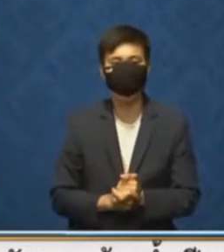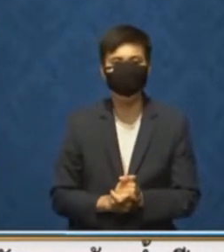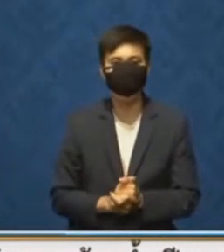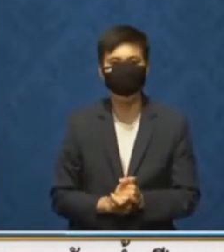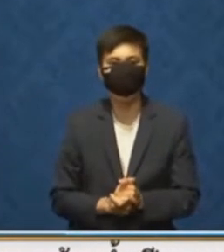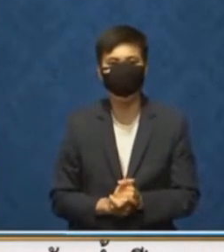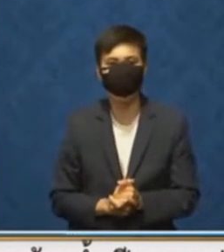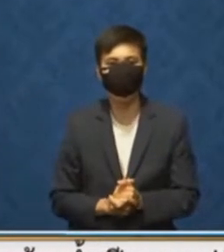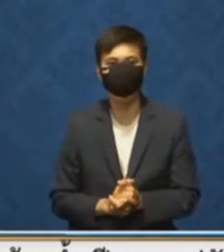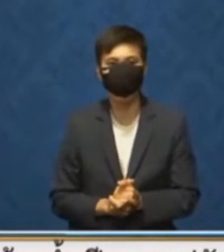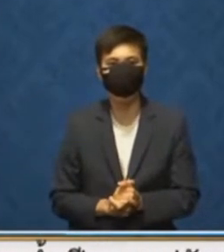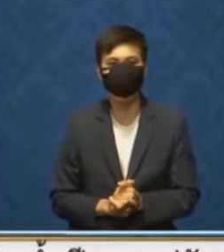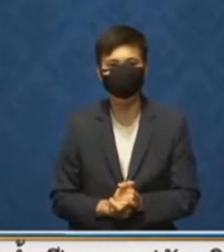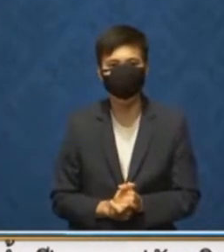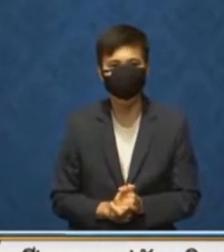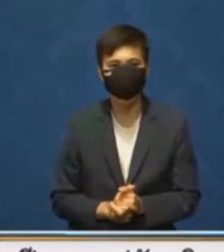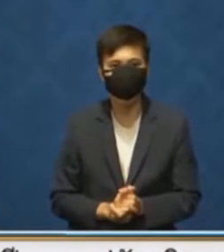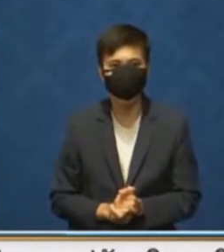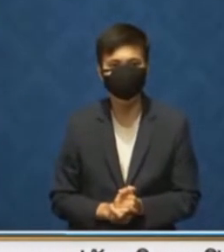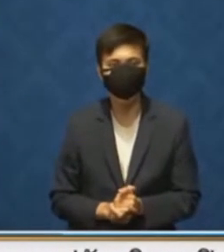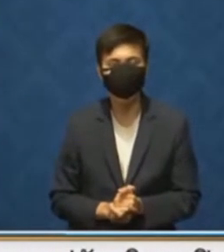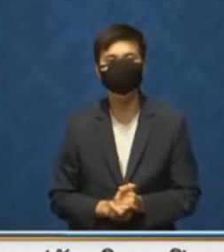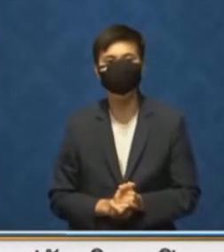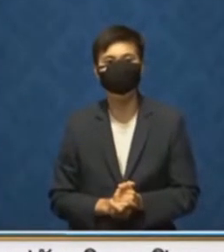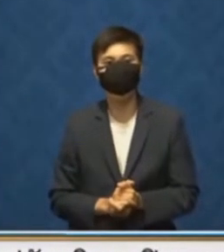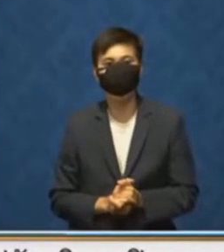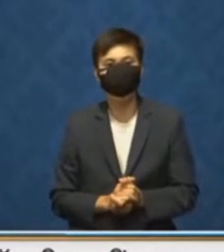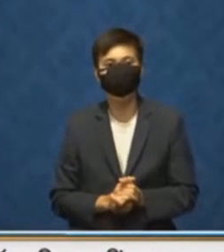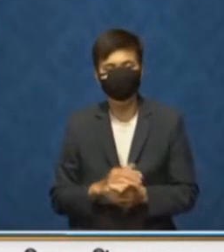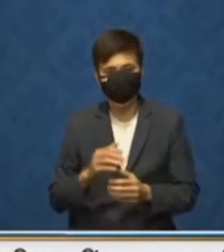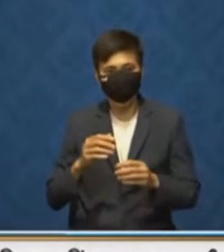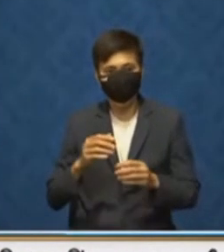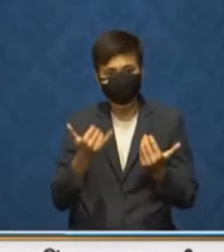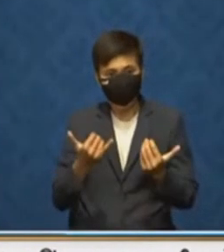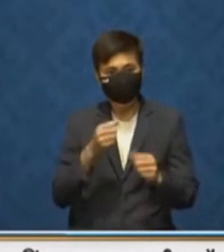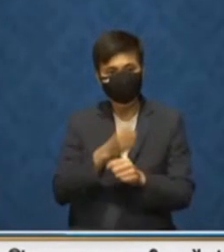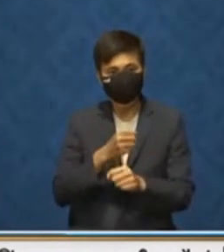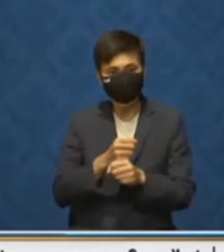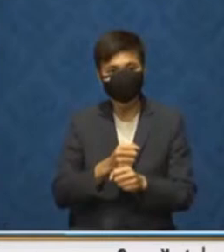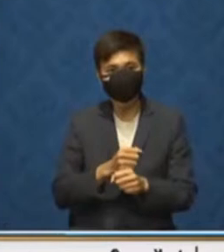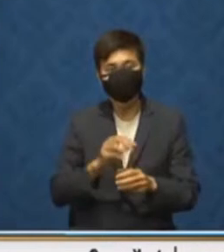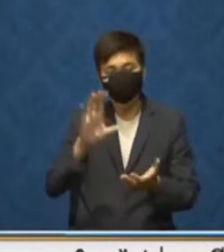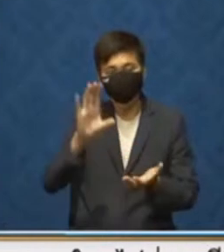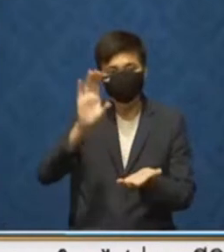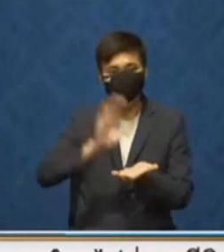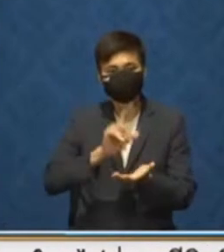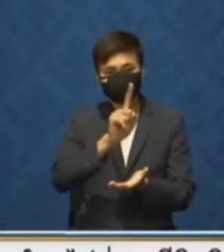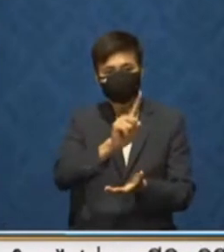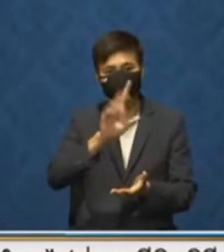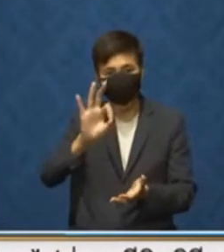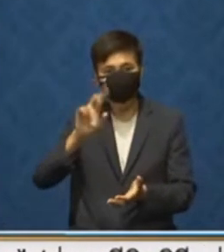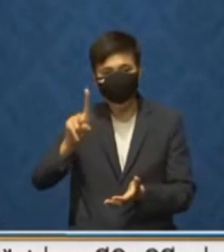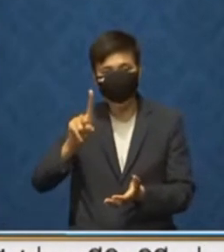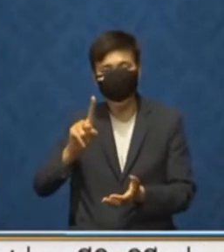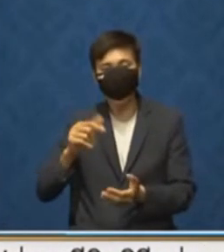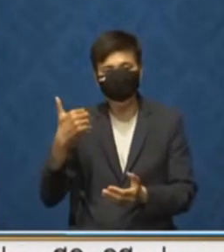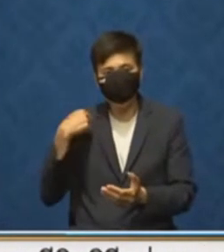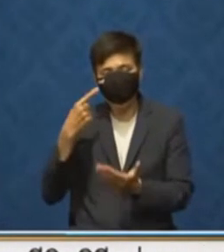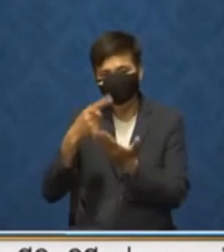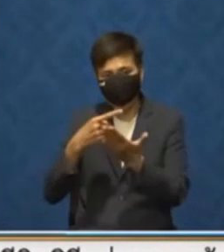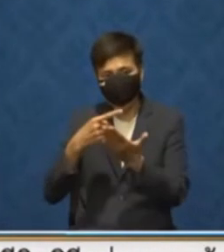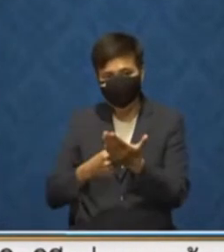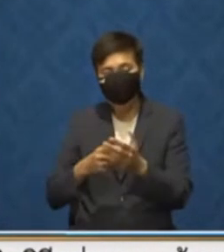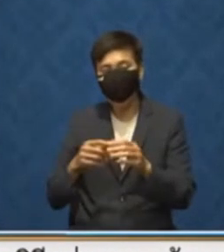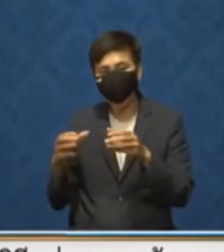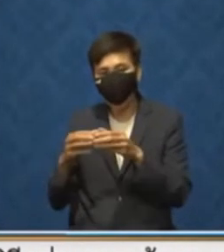เลยครับปั้นนะครับตอนทุนนี้จะผ่านโครงการ 191การตั้งที่ปรึกษานะครับแกล้งบอยเรือดำน้ำทำ